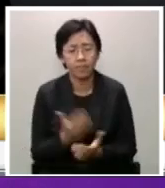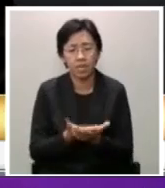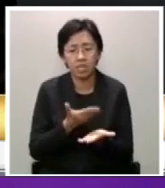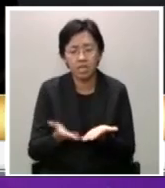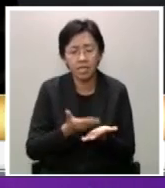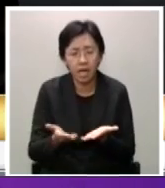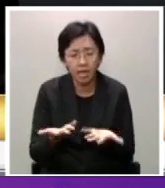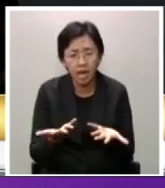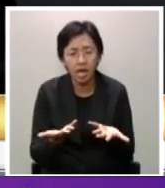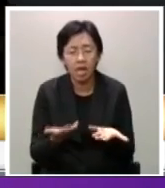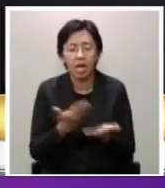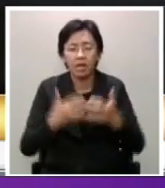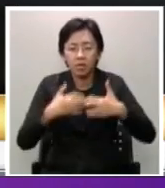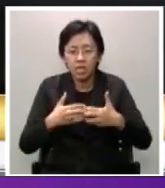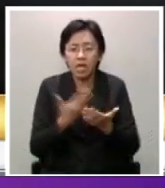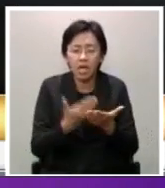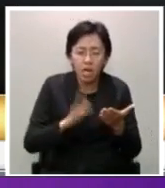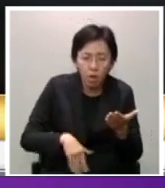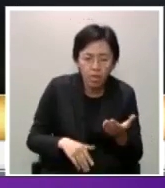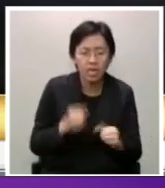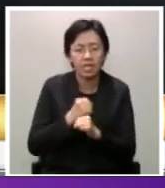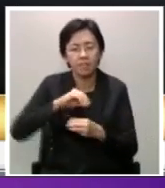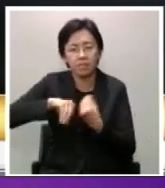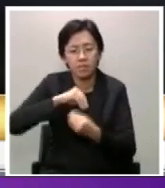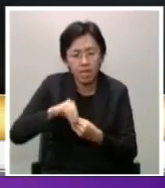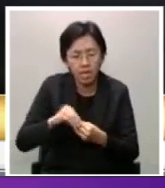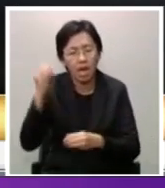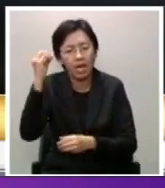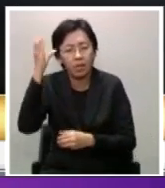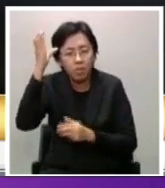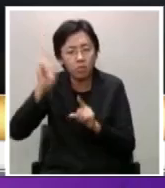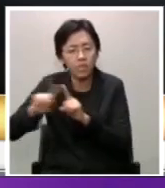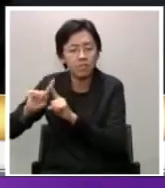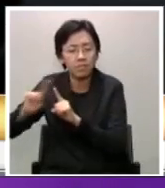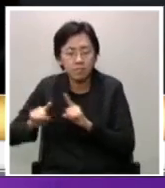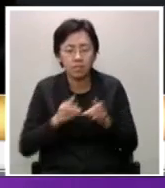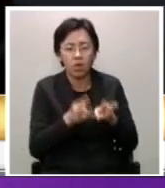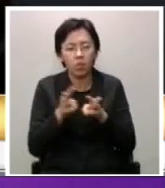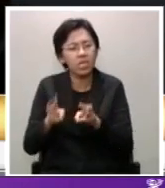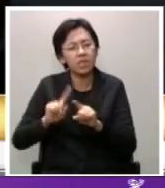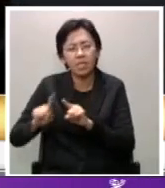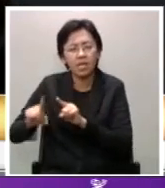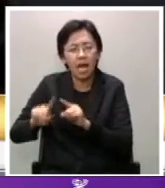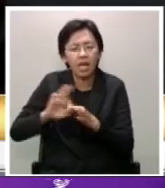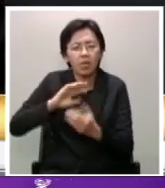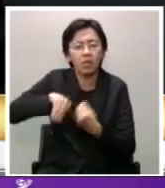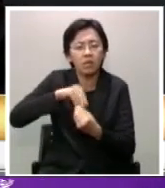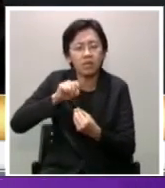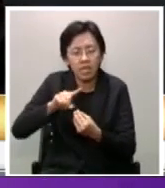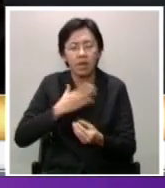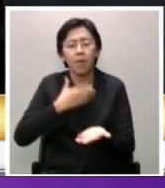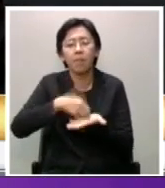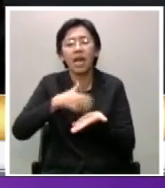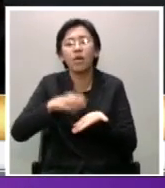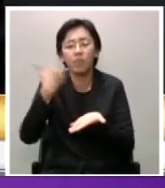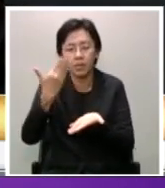การลดต้นทุนการผลิตการประกอบการให้ความรู้ต่างๆการหาวิธีการต่างๆเรื่องเศรษฐกิจนะครับผมกล่าวขั้นต้นไปก่